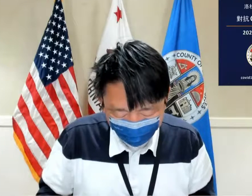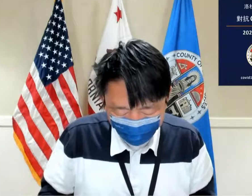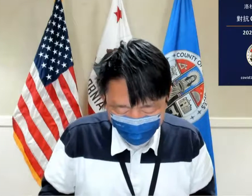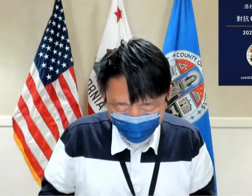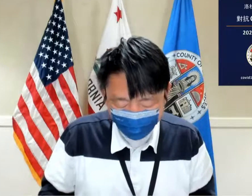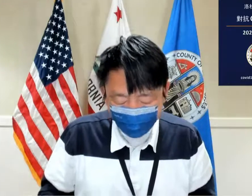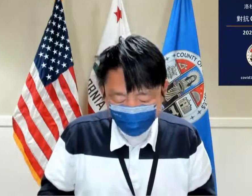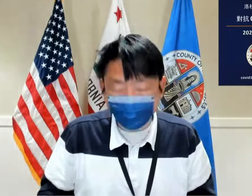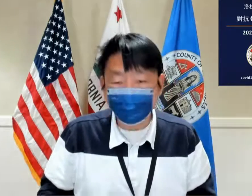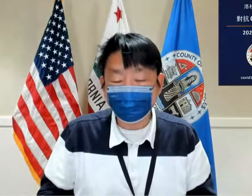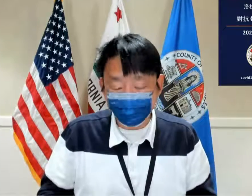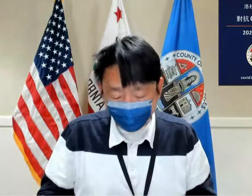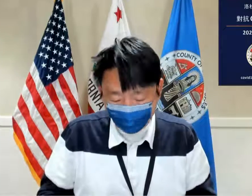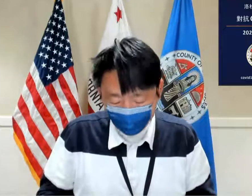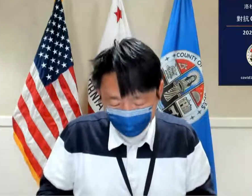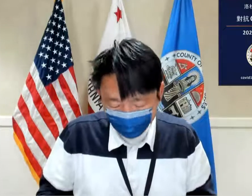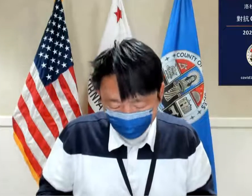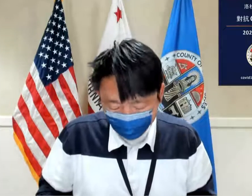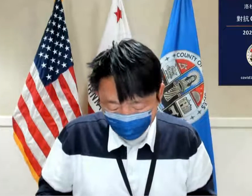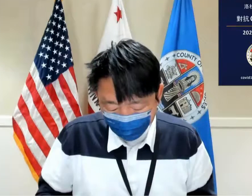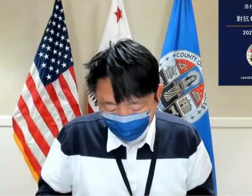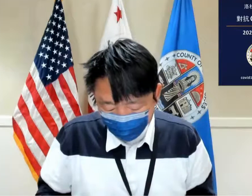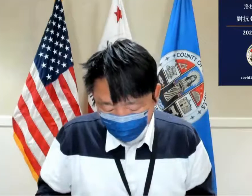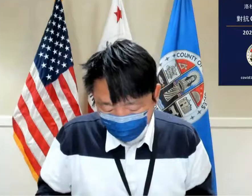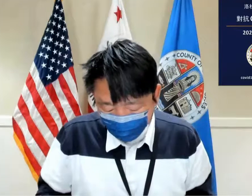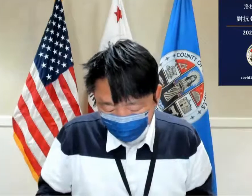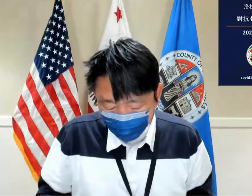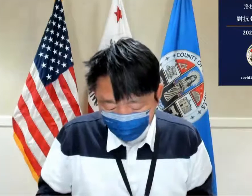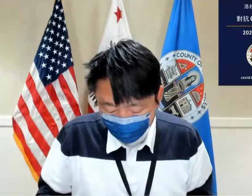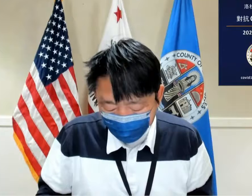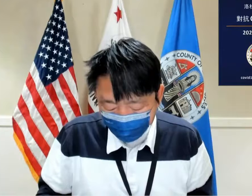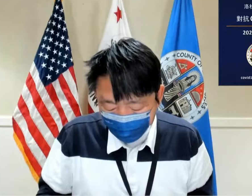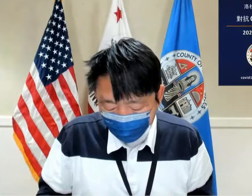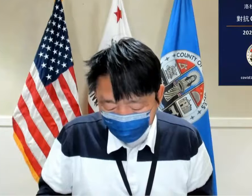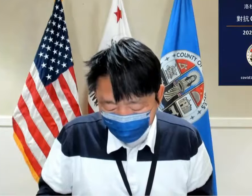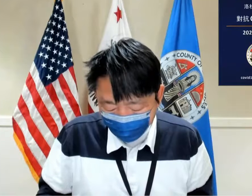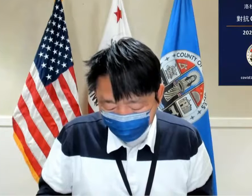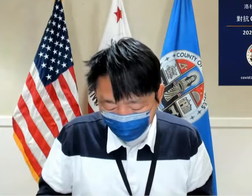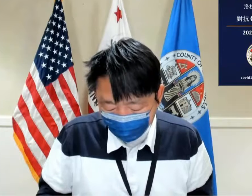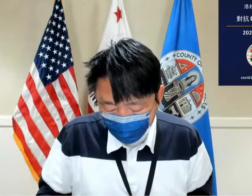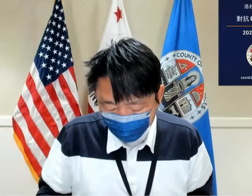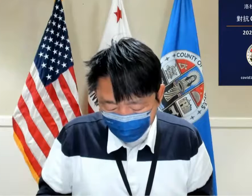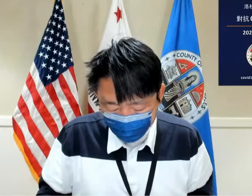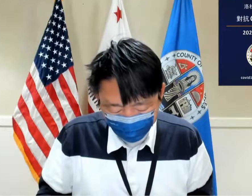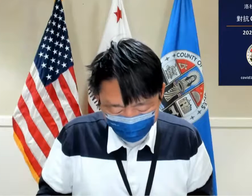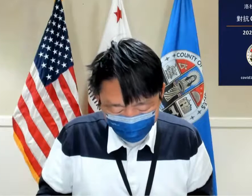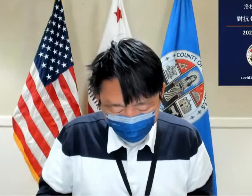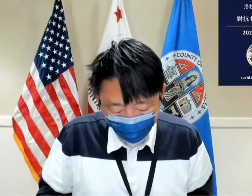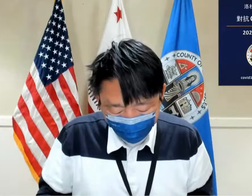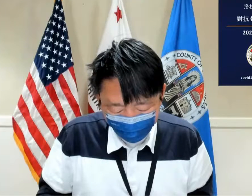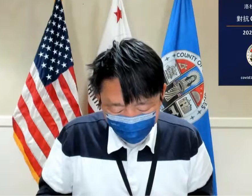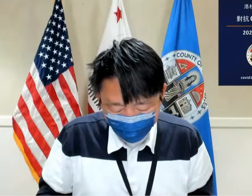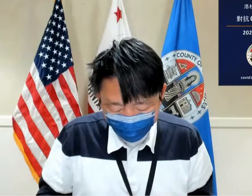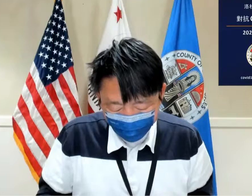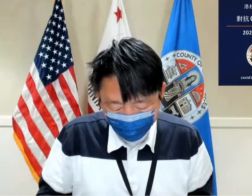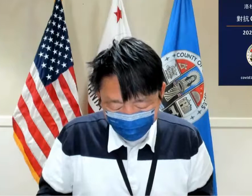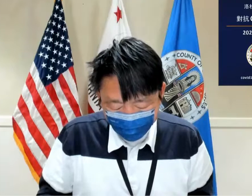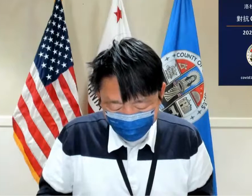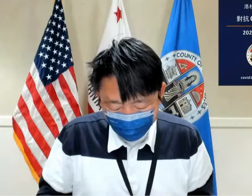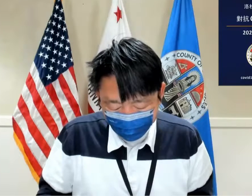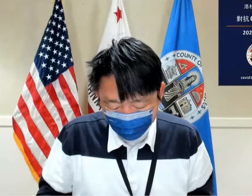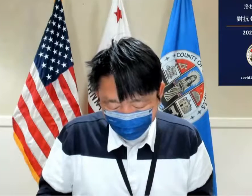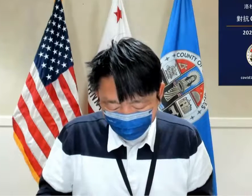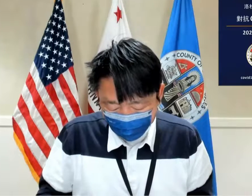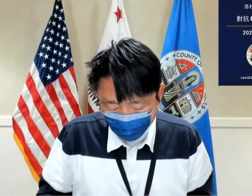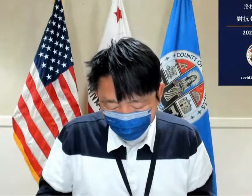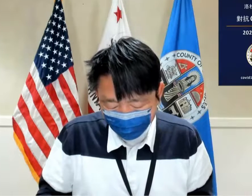些去过高传播区，例如迈阿密，呈阳率这高达9%，是洛县的6倍之